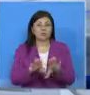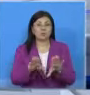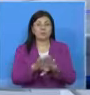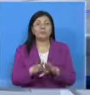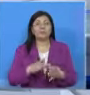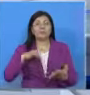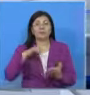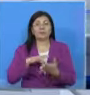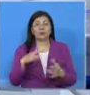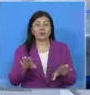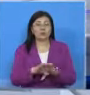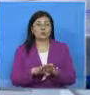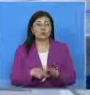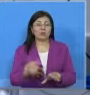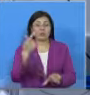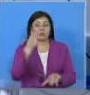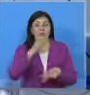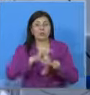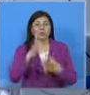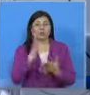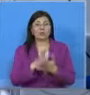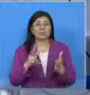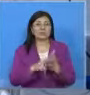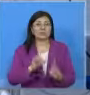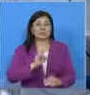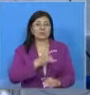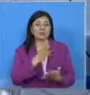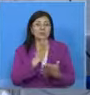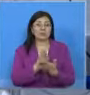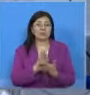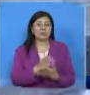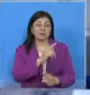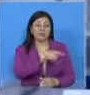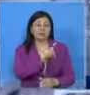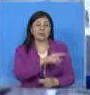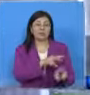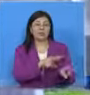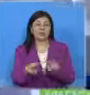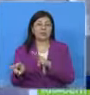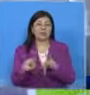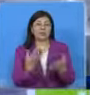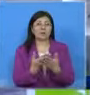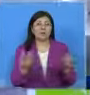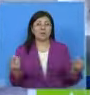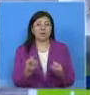Қазір орталықта дәл осындай көз ауруы бар, 8 сәби бар. Олар әзірге дәрігерлердің бақылауында. Егер